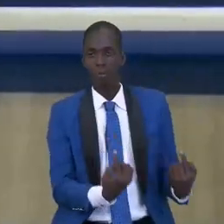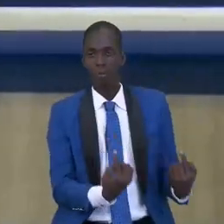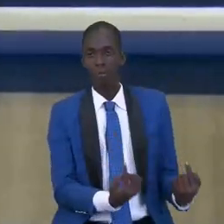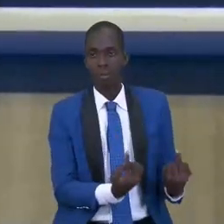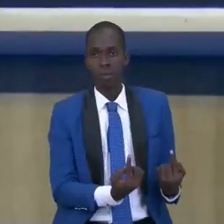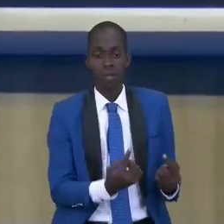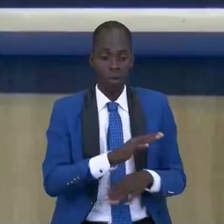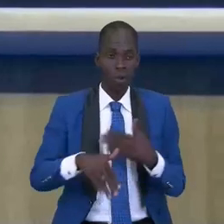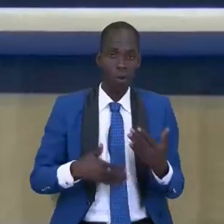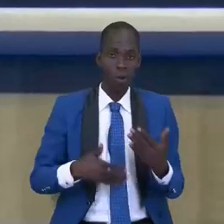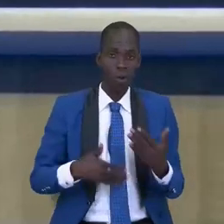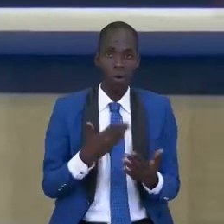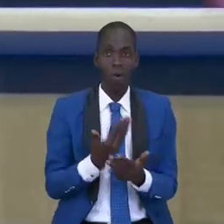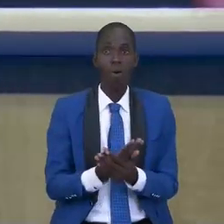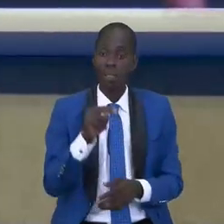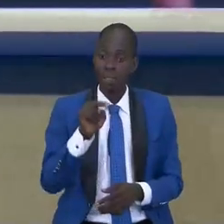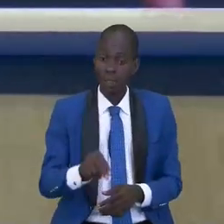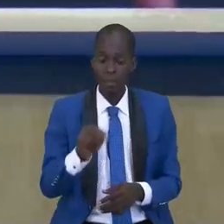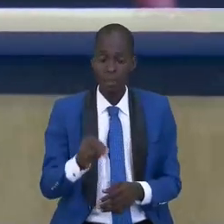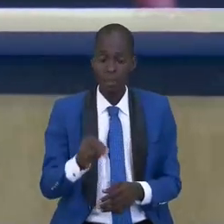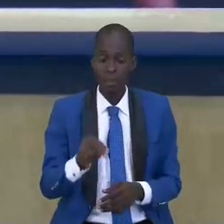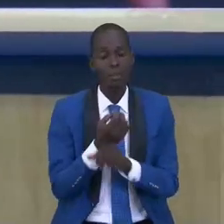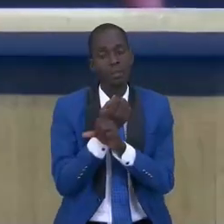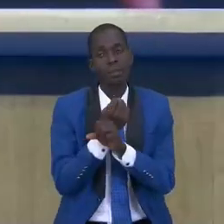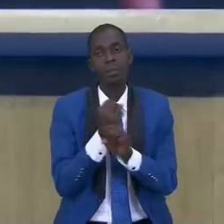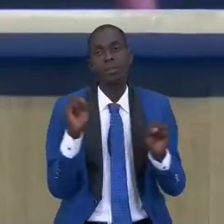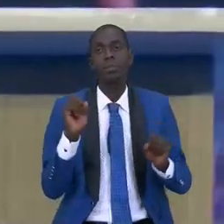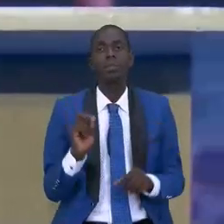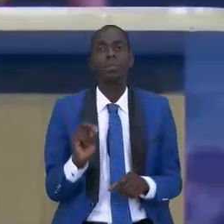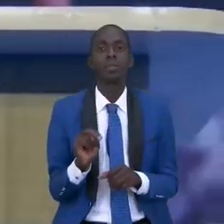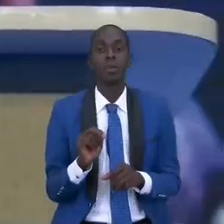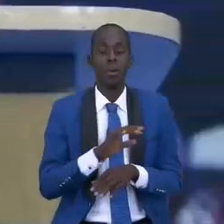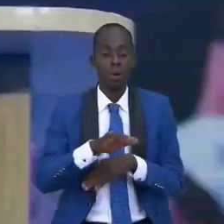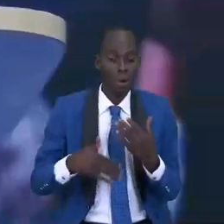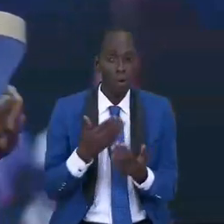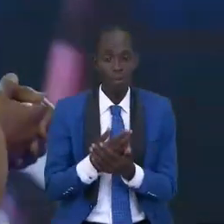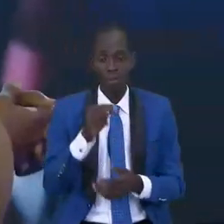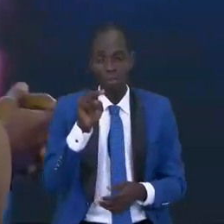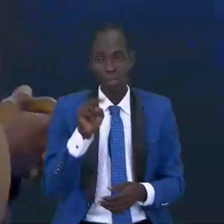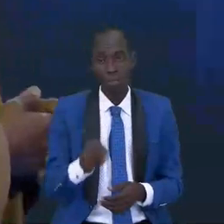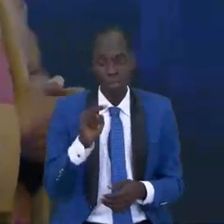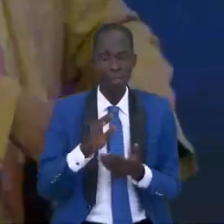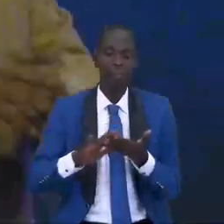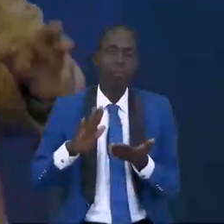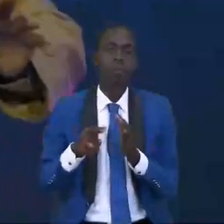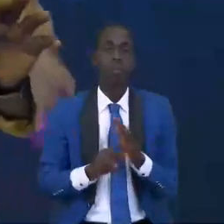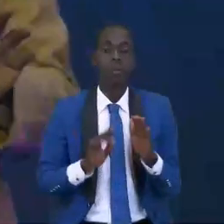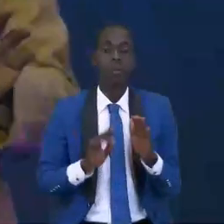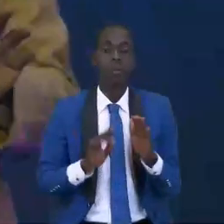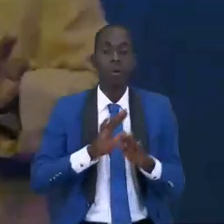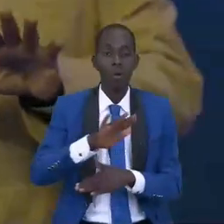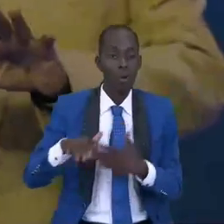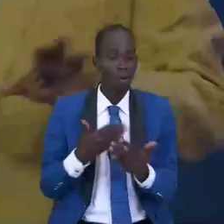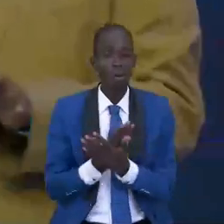péché. Tous ont besoin de la justification. Tous ont besoin du